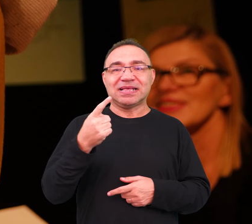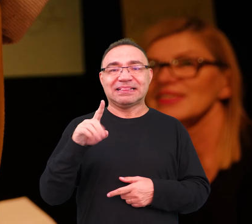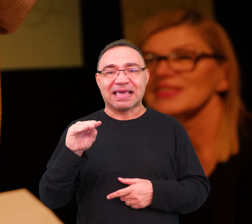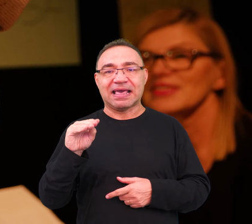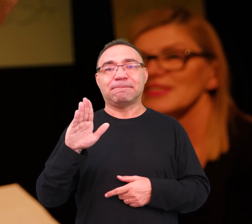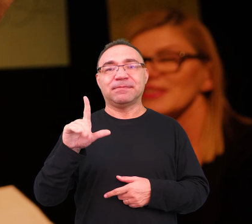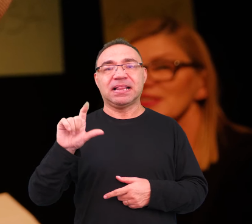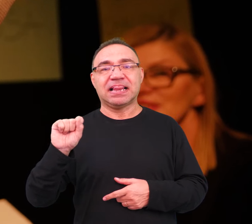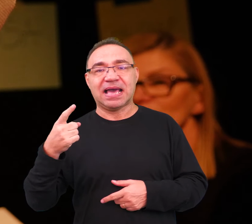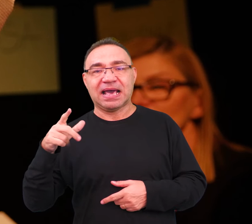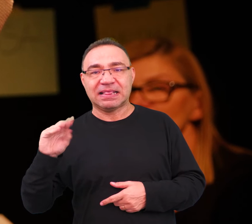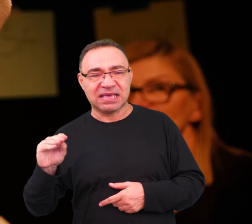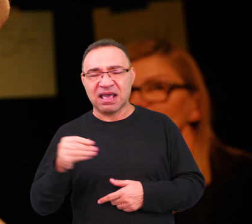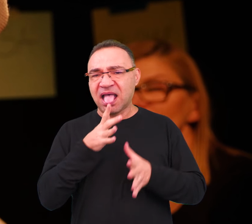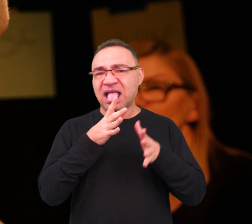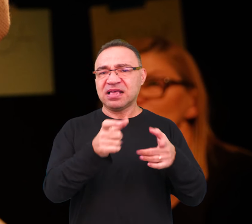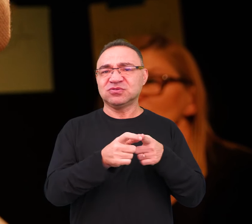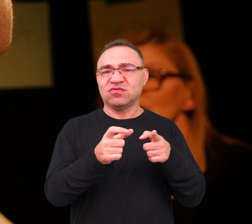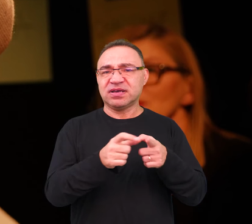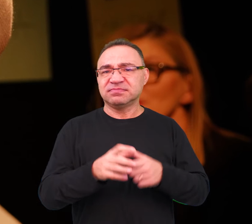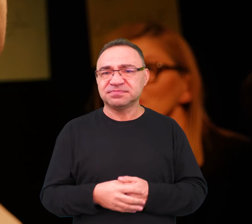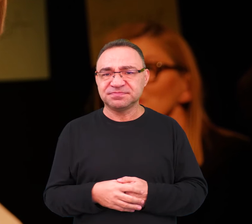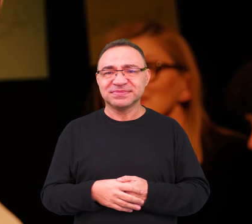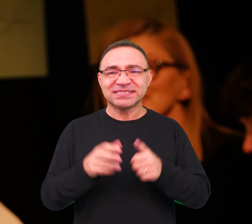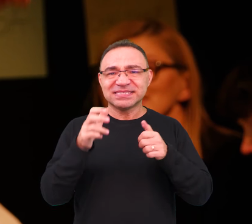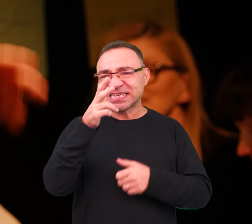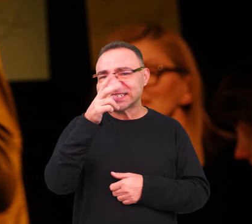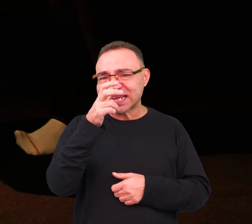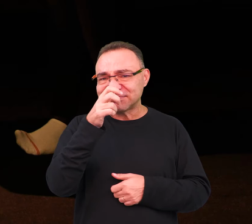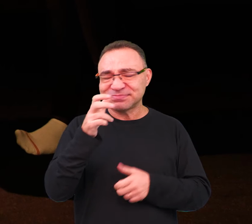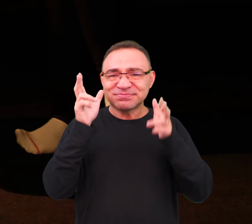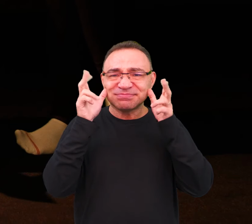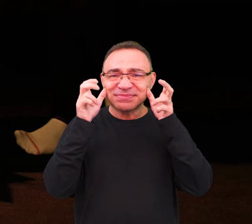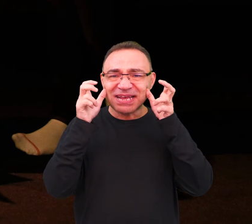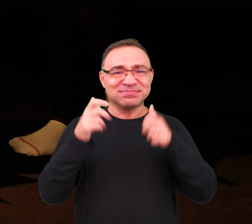a nienawidzi słyszeć słowa żabcia.